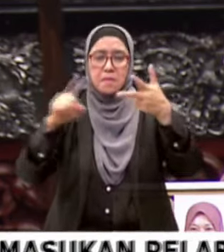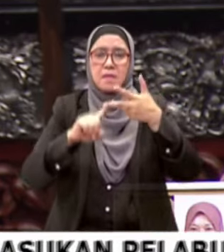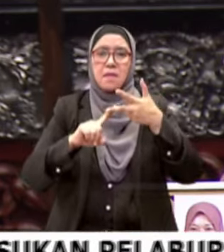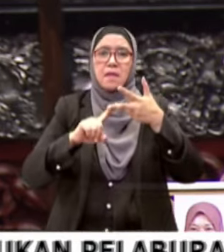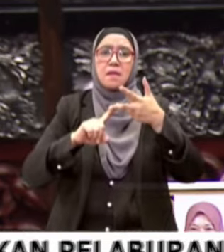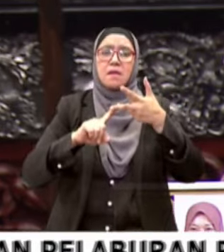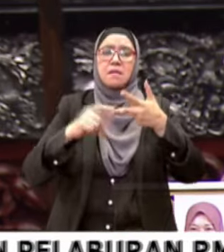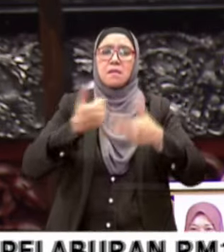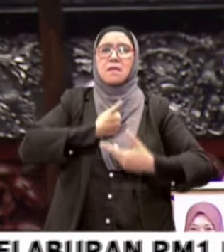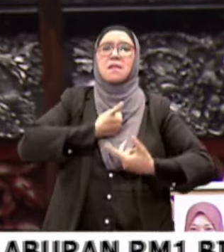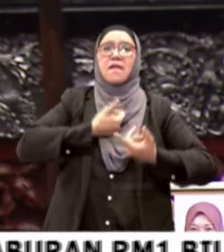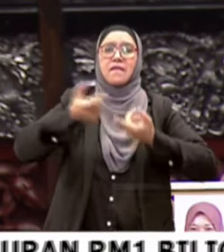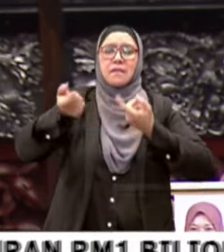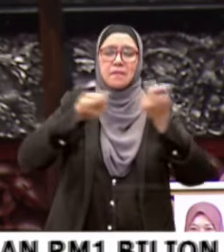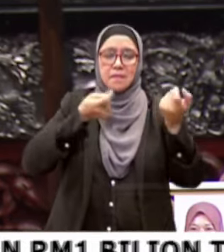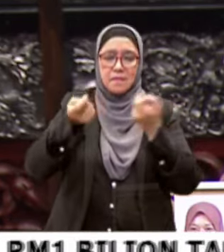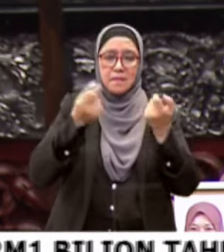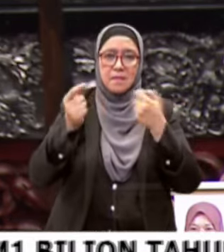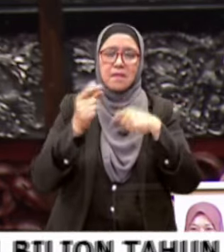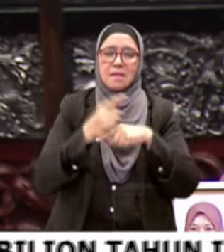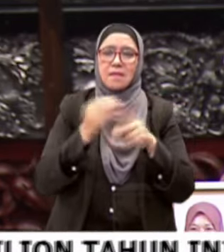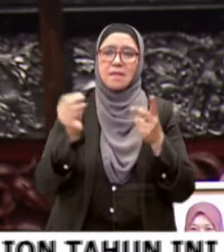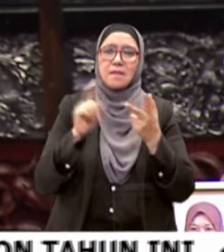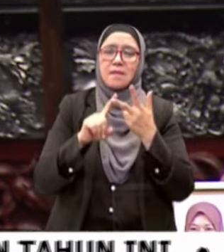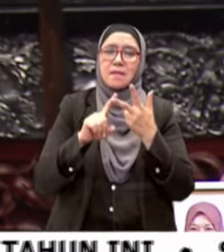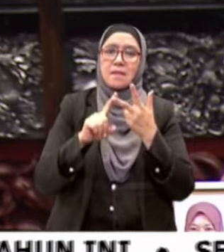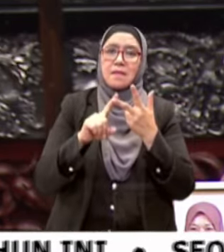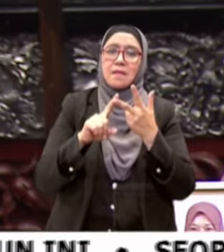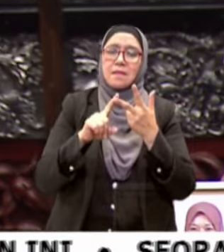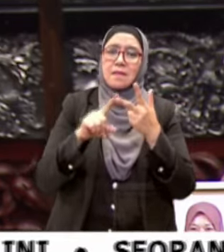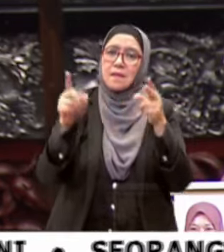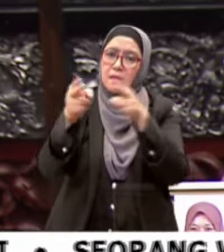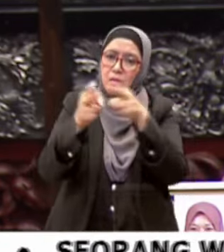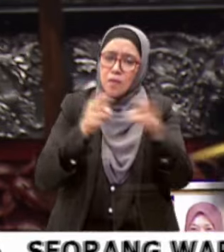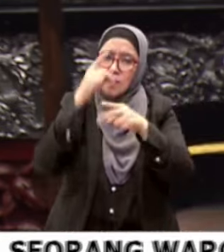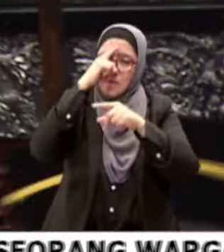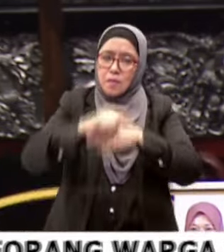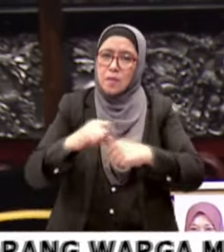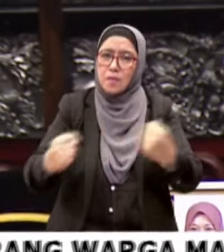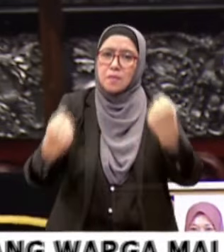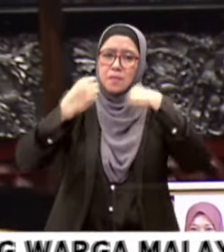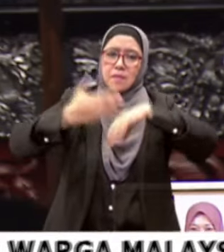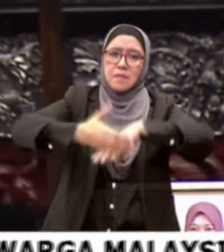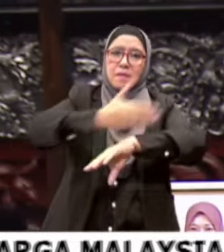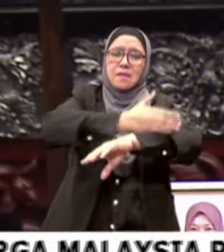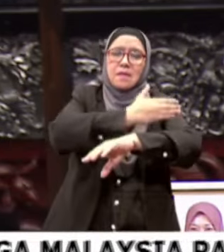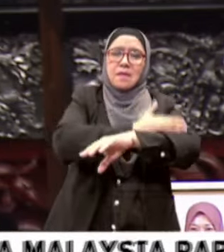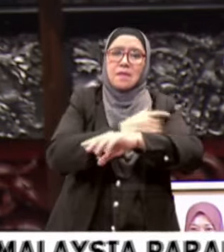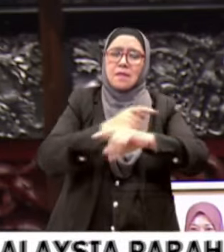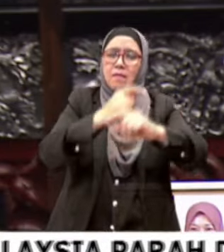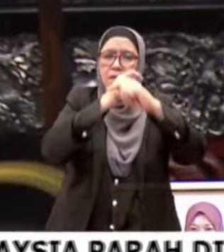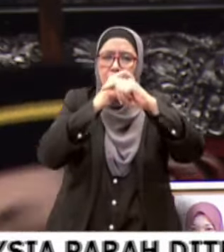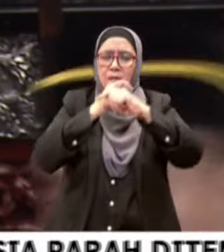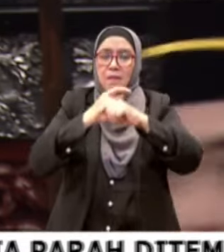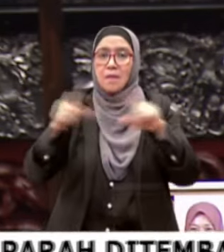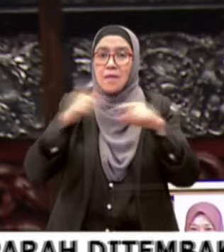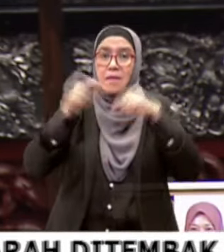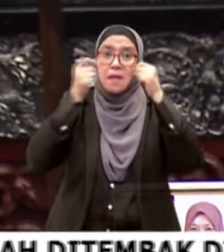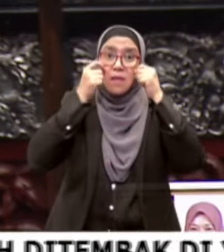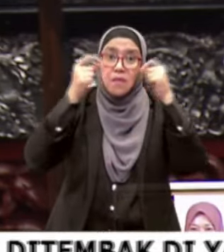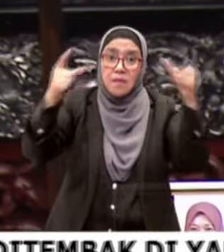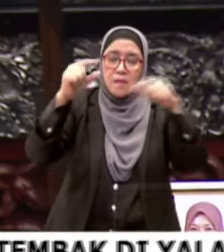self regulation dalam usaha menguatkan daya ketahanan serta kesadaran pengguna untuk menggunakan apa jual